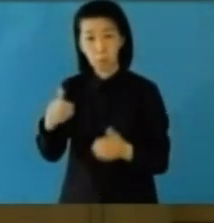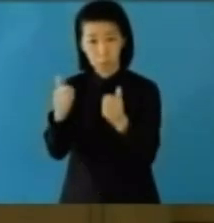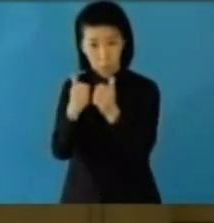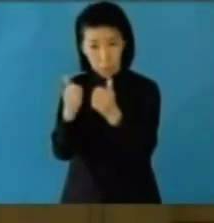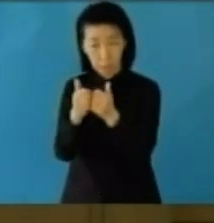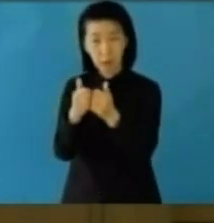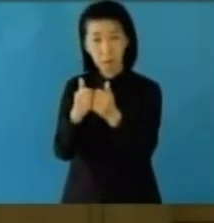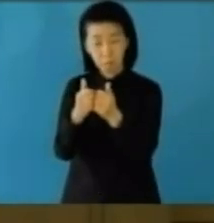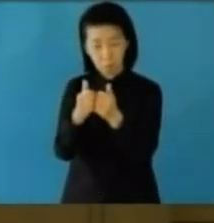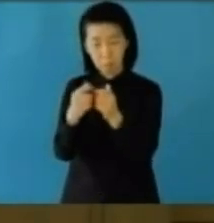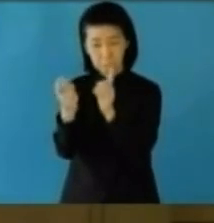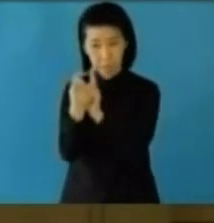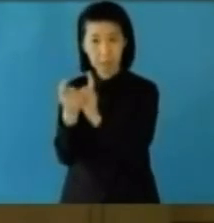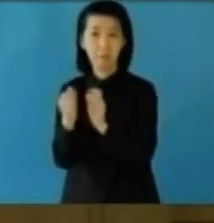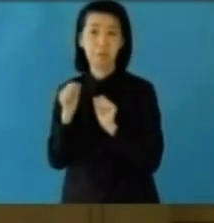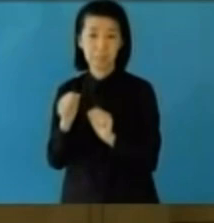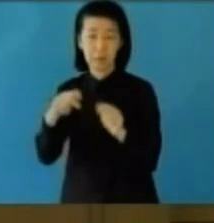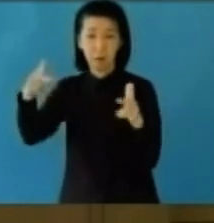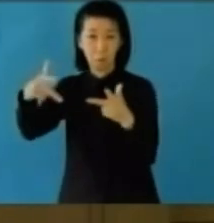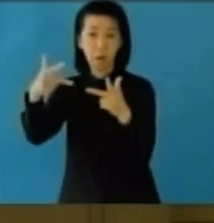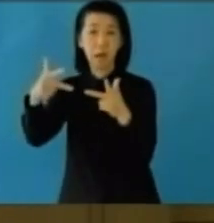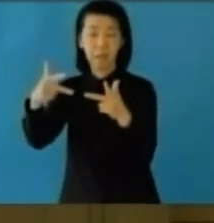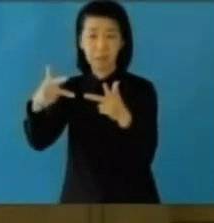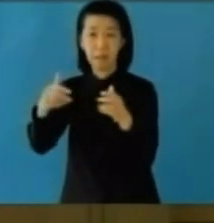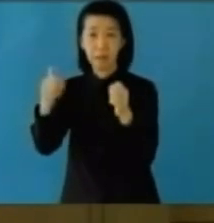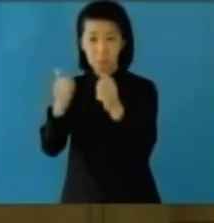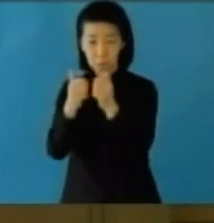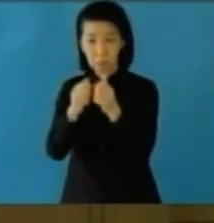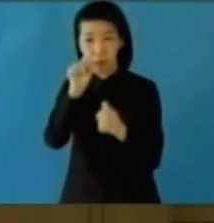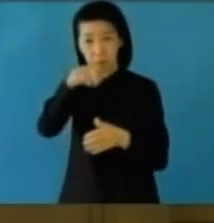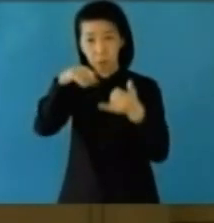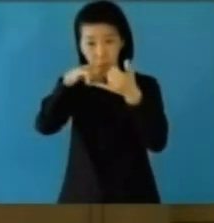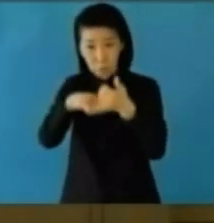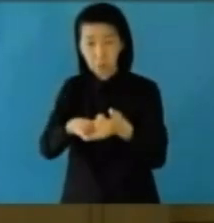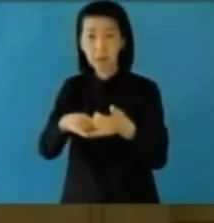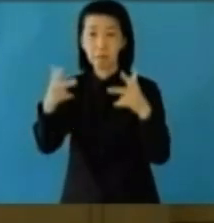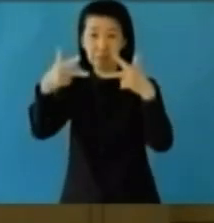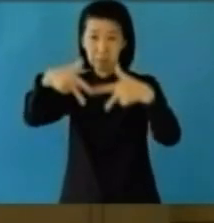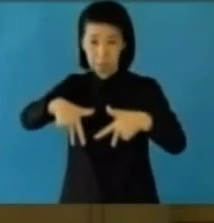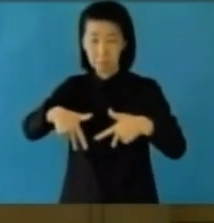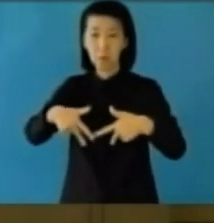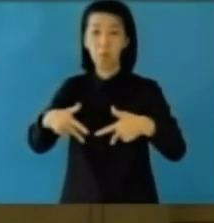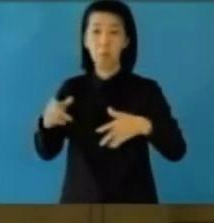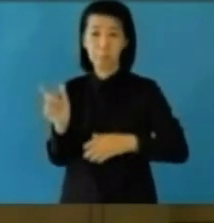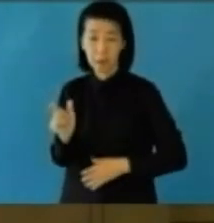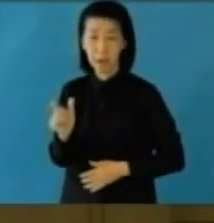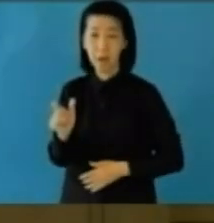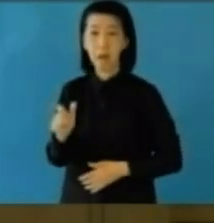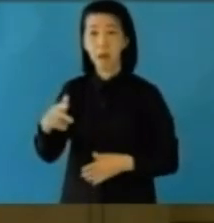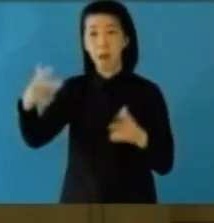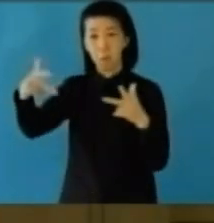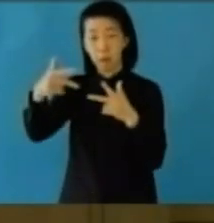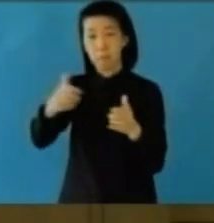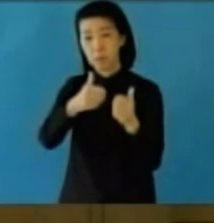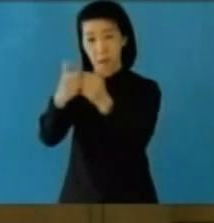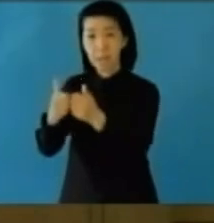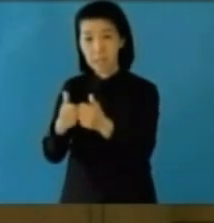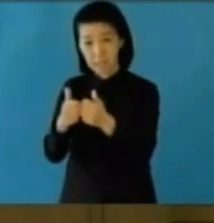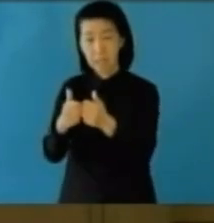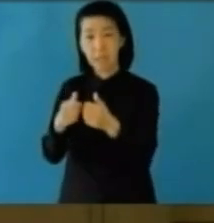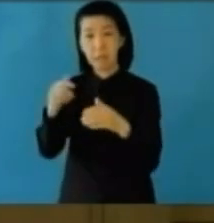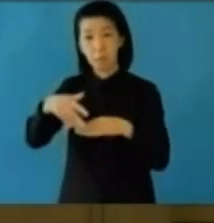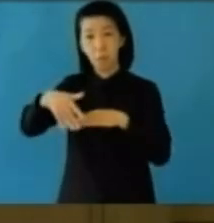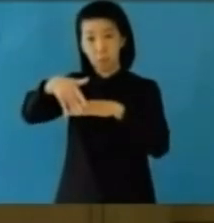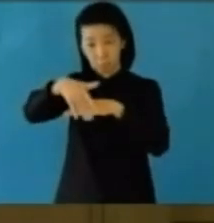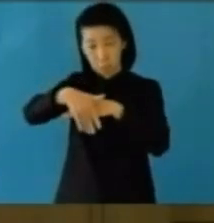対応できるように、オンラインによる相談予約システムの構築と、ウェブ会議システムを活用したオンラインの相談窓口の